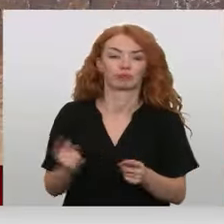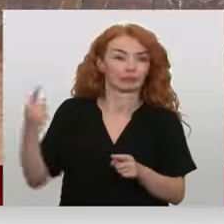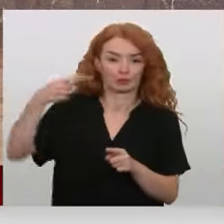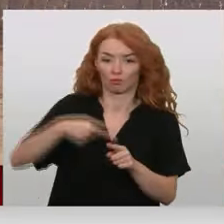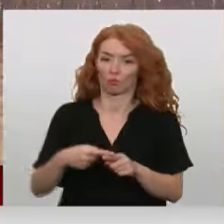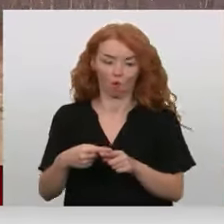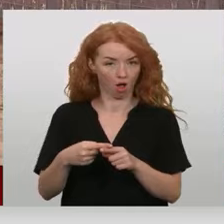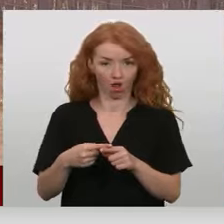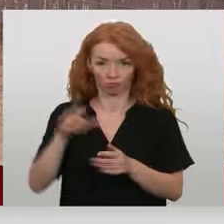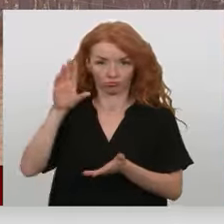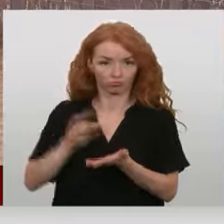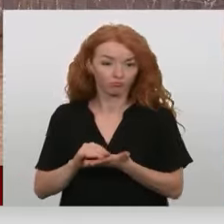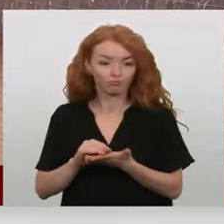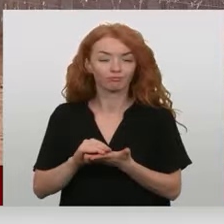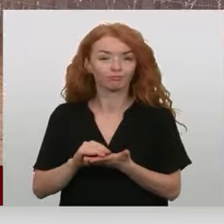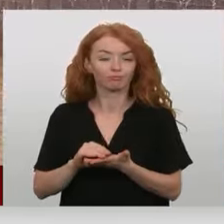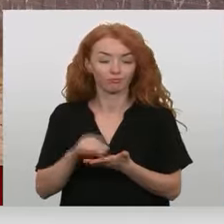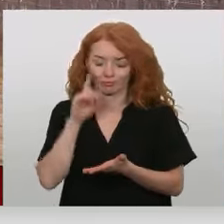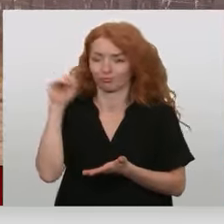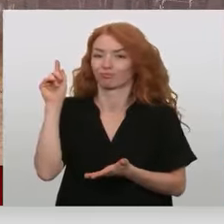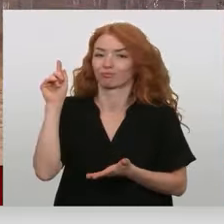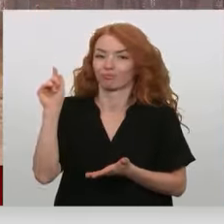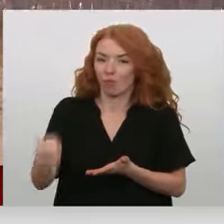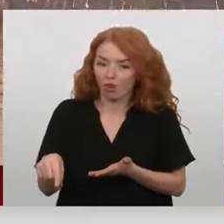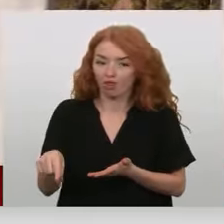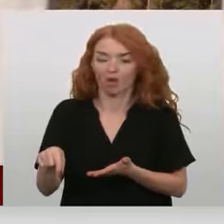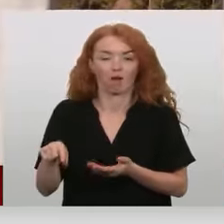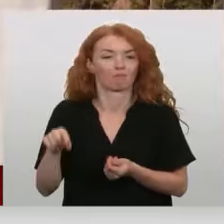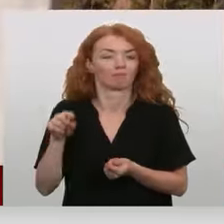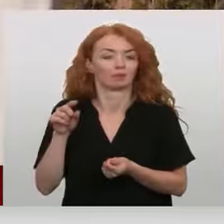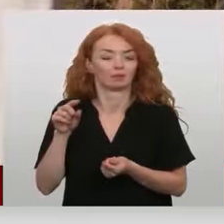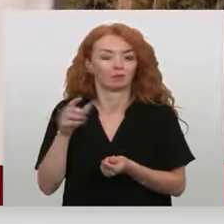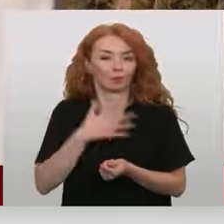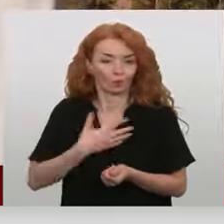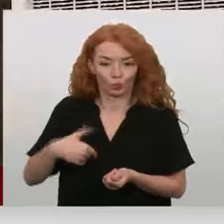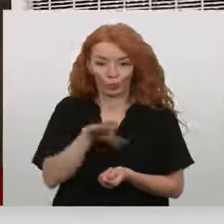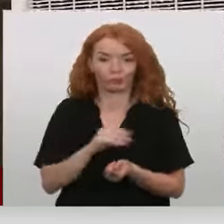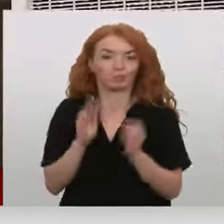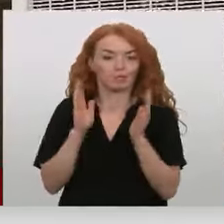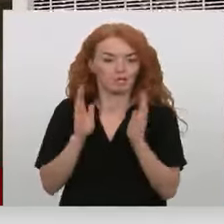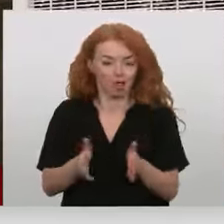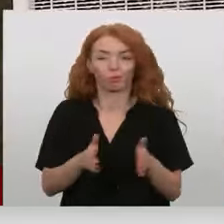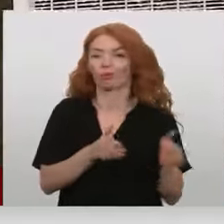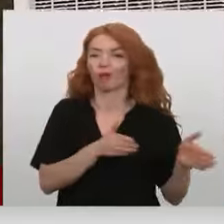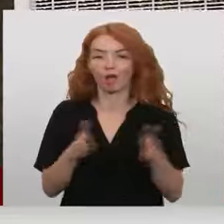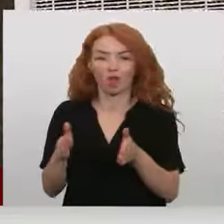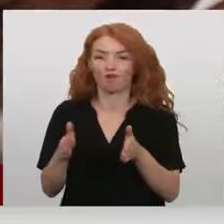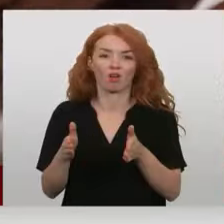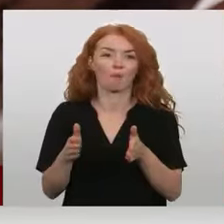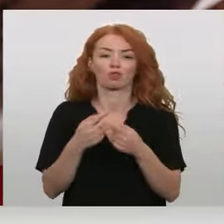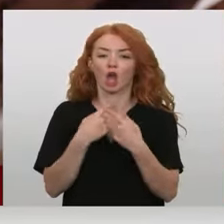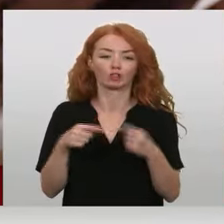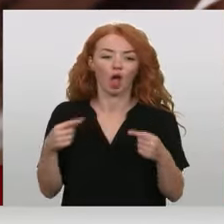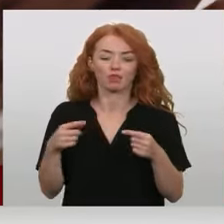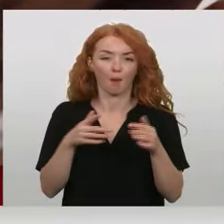reizi. Tā kā, protams, kad, nu, zināma veidā mums jābūt gataviem uz dažādām provokācijām.